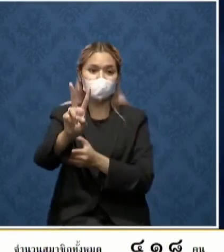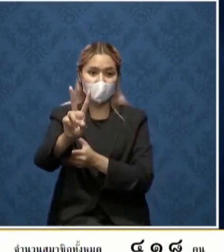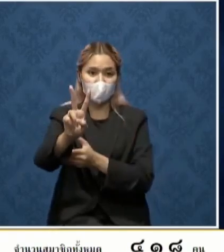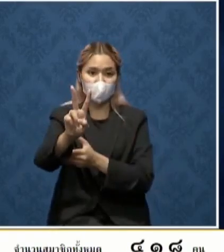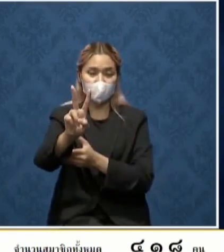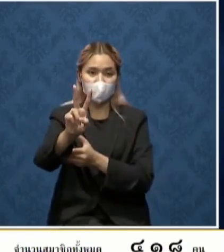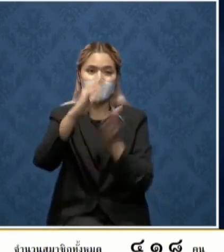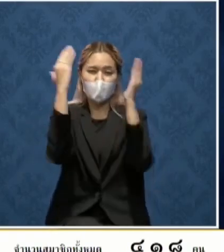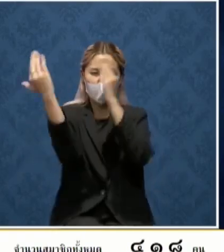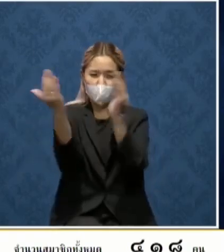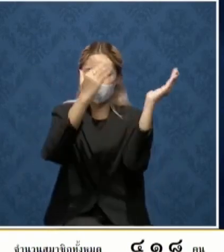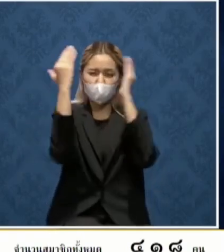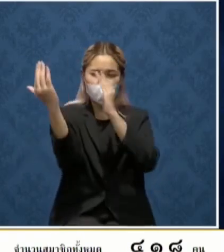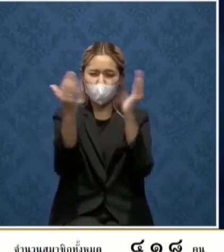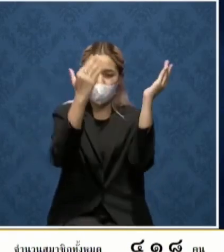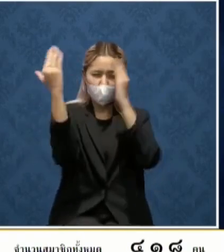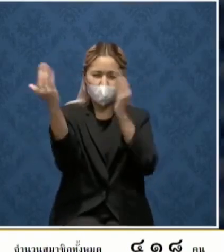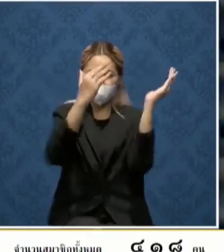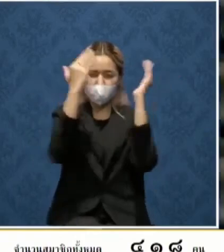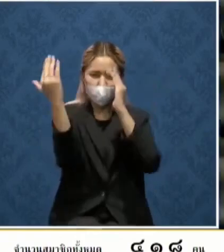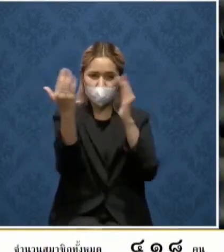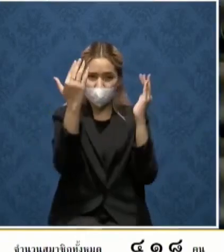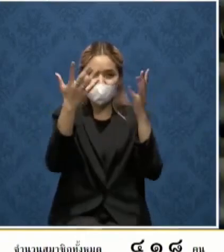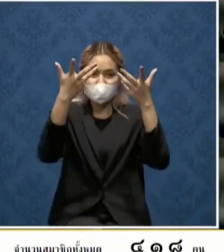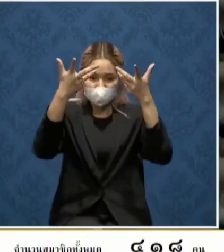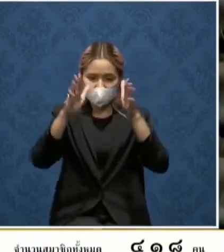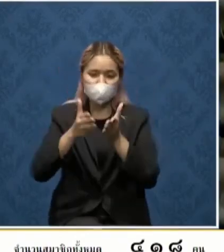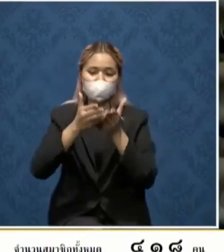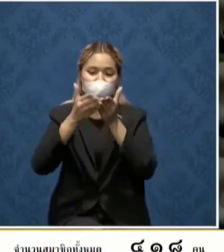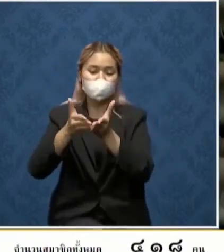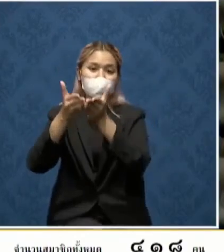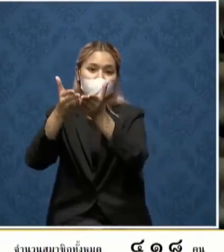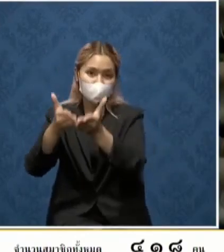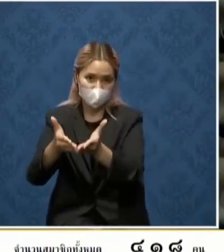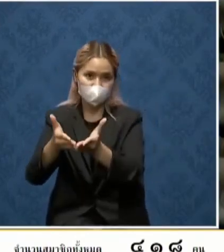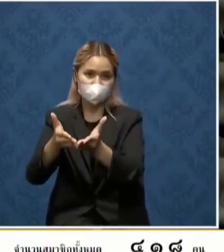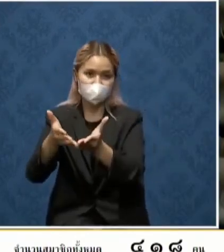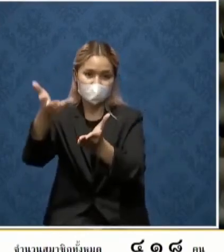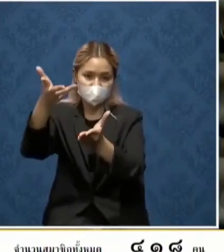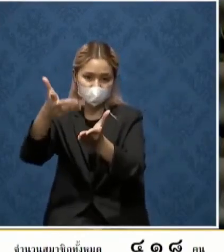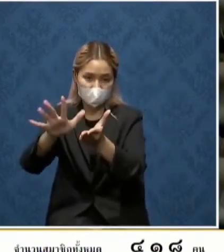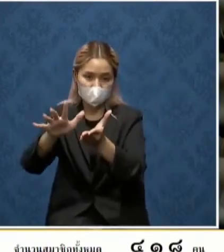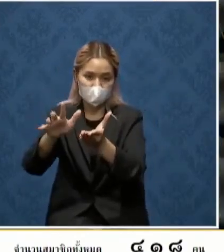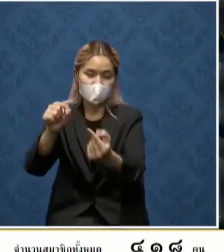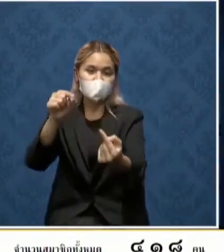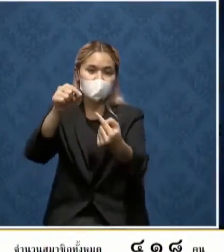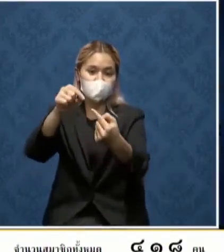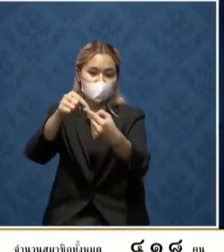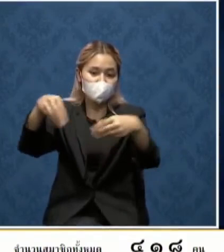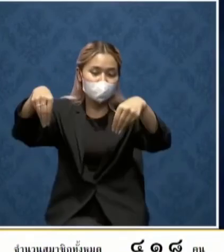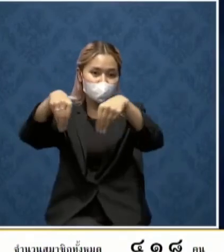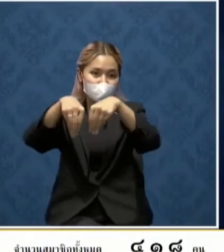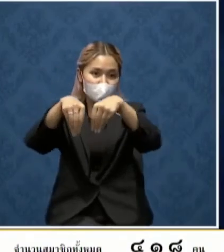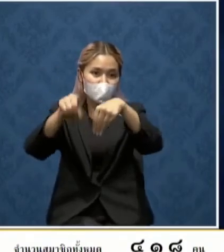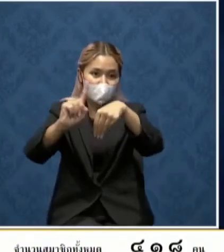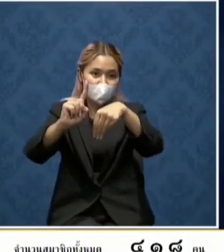แล้วก็เหอสุก LO ไม่สามารถJust Finanzจุดทใล้ทสุด ใ Refragment คือ ท่าเรื